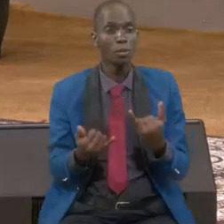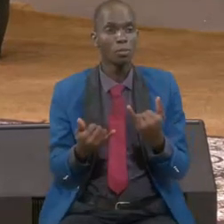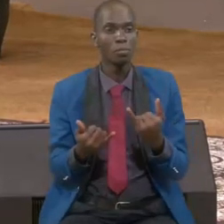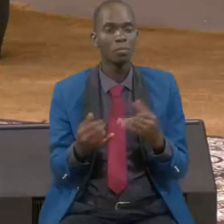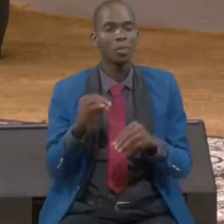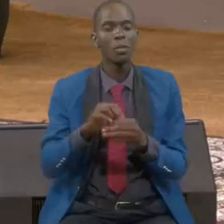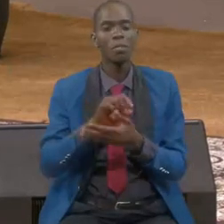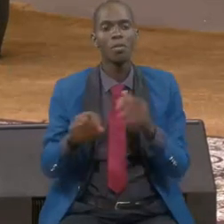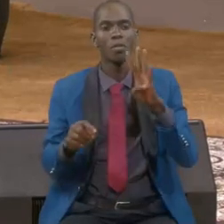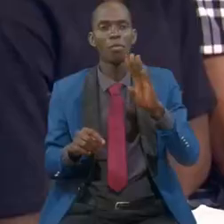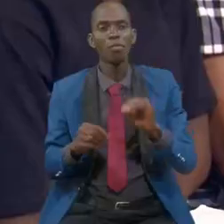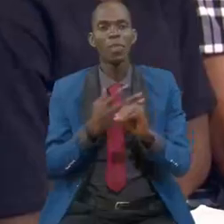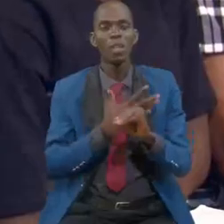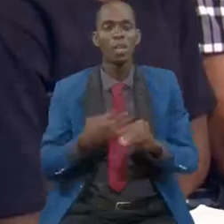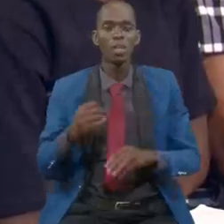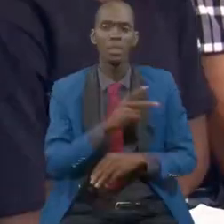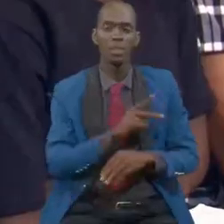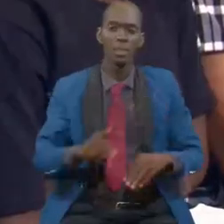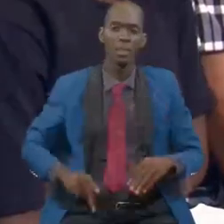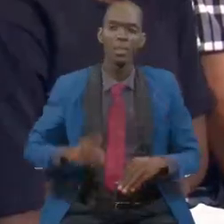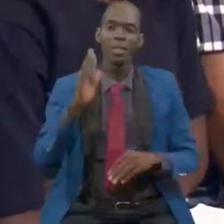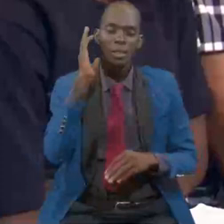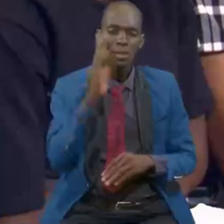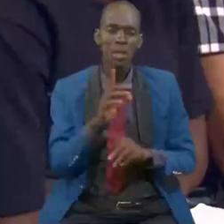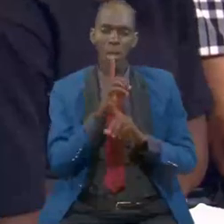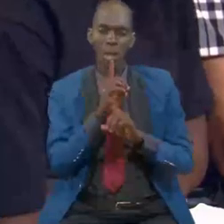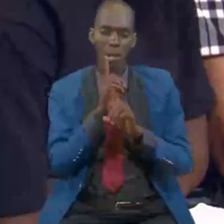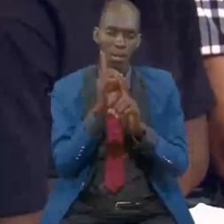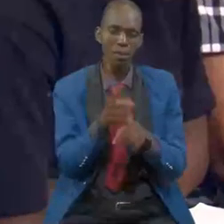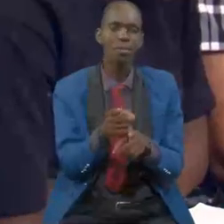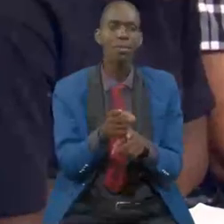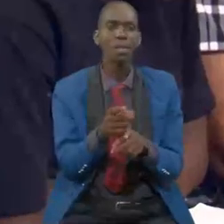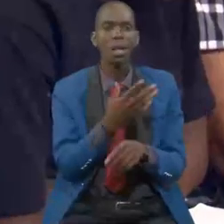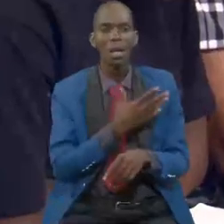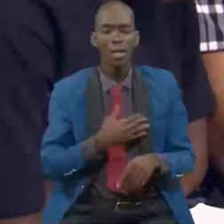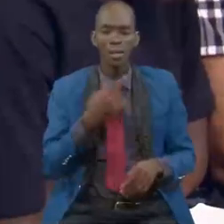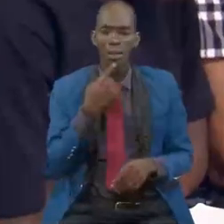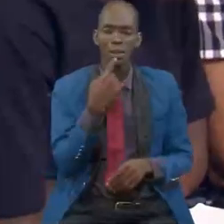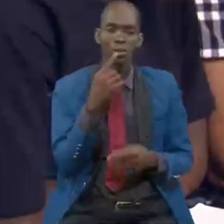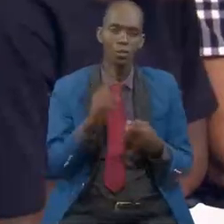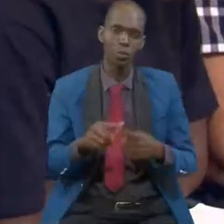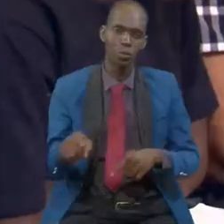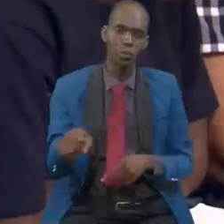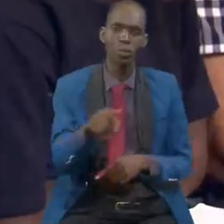40. Le verset 40 dit, et le roi leur répondra,